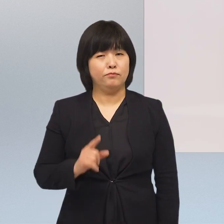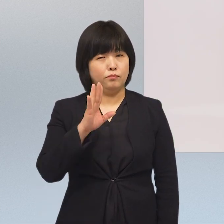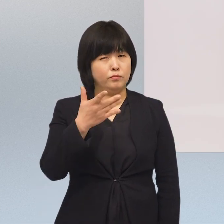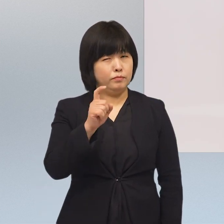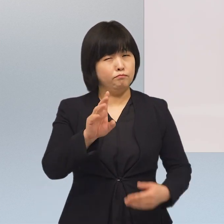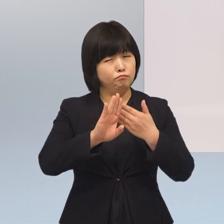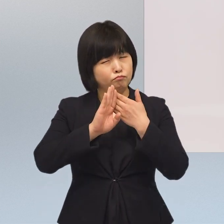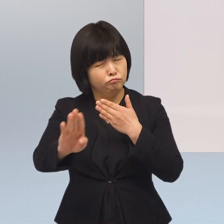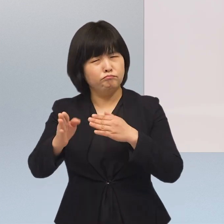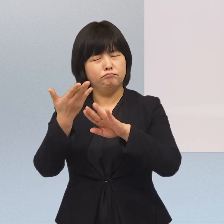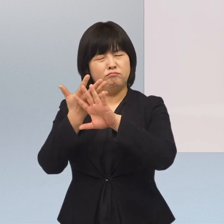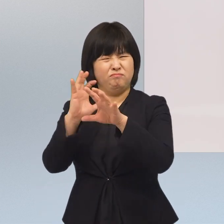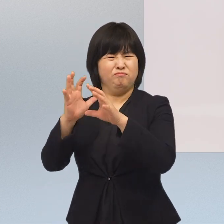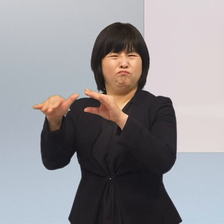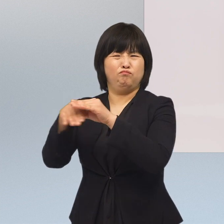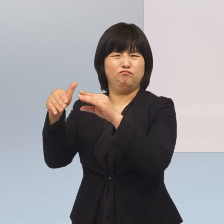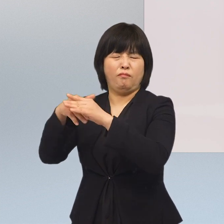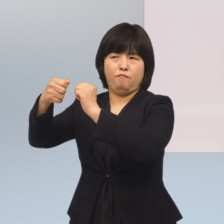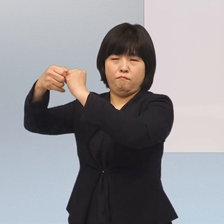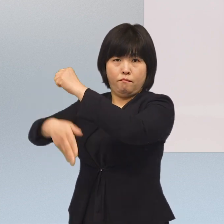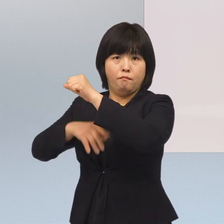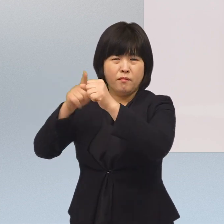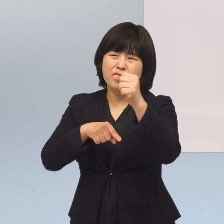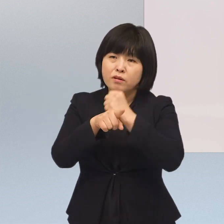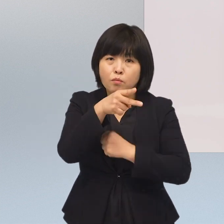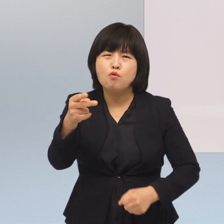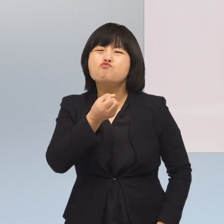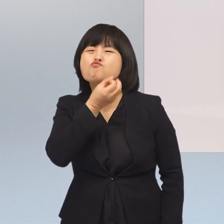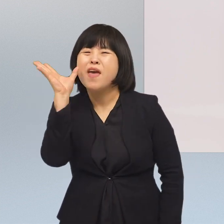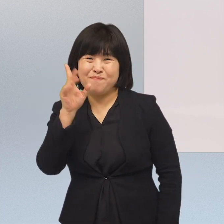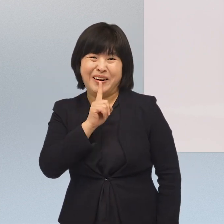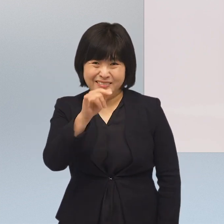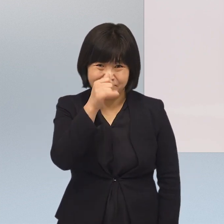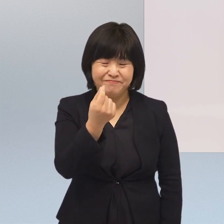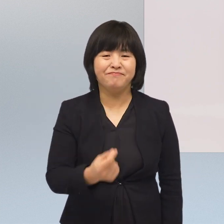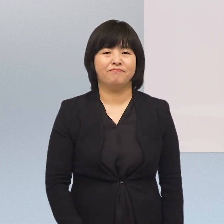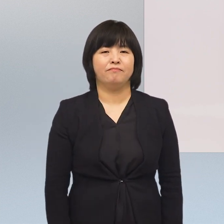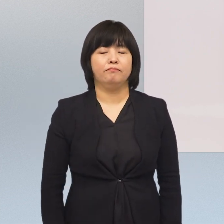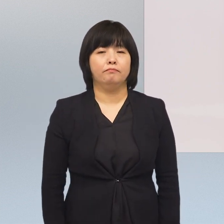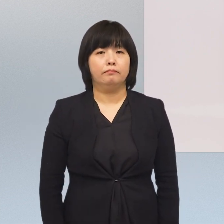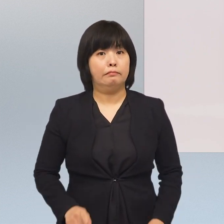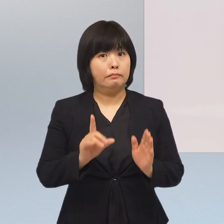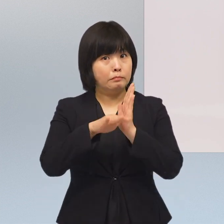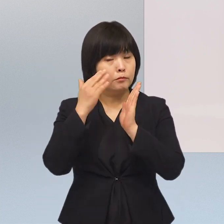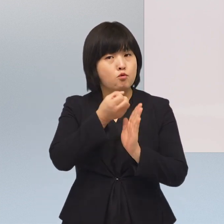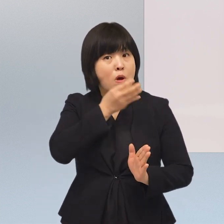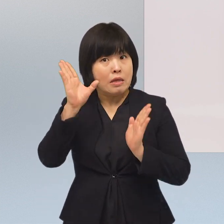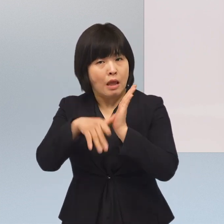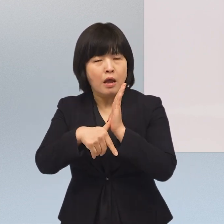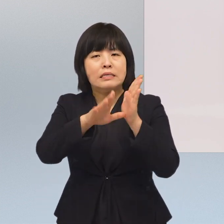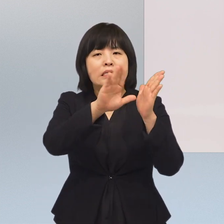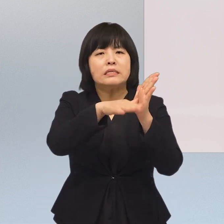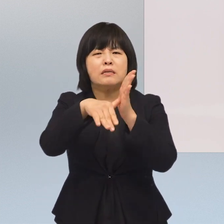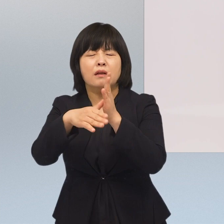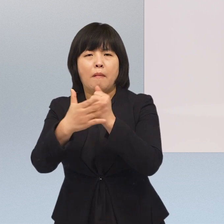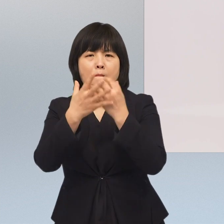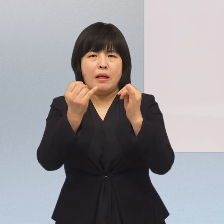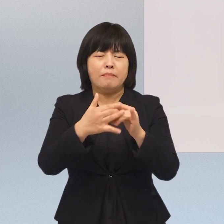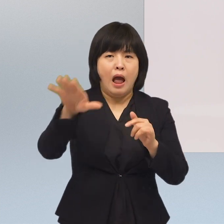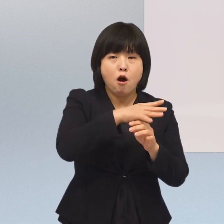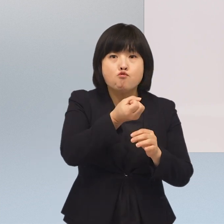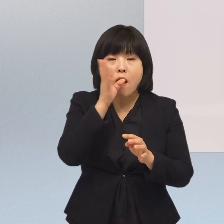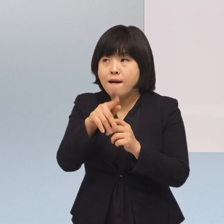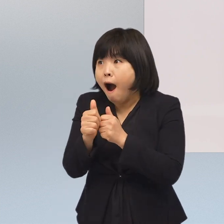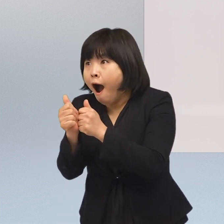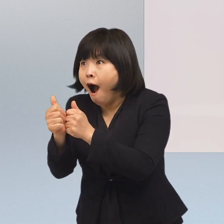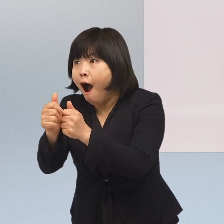이 1910년대 이후로는 이 외래의 문화가 들어오게 되고 유행이라는 게 있어요. 그래서 어떤 근대 시기는 유행의 시기이다